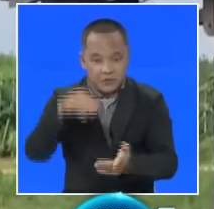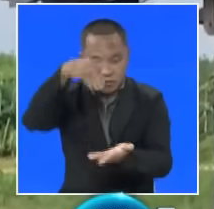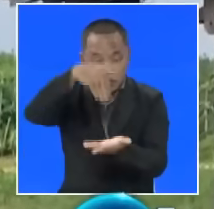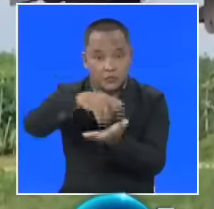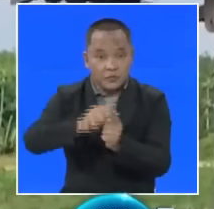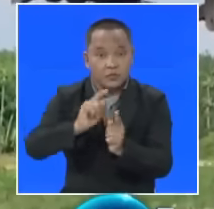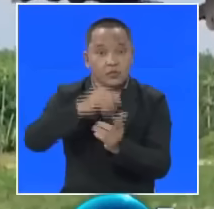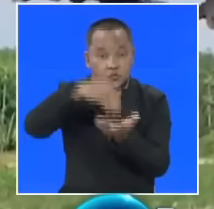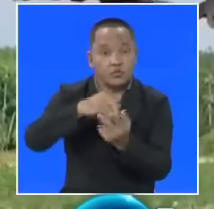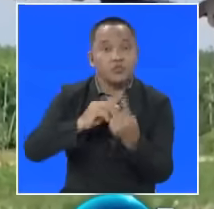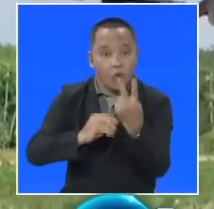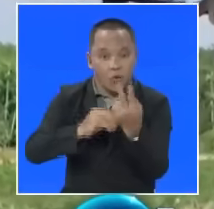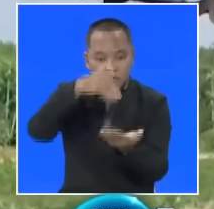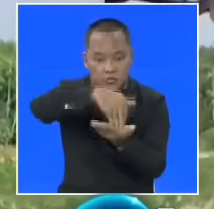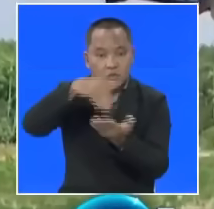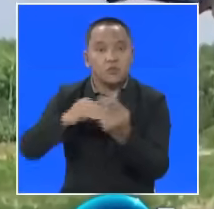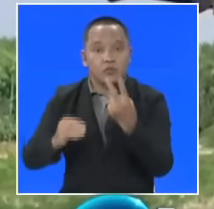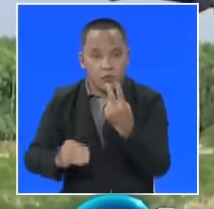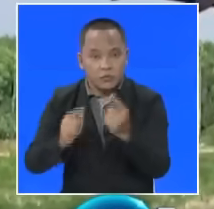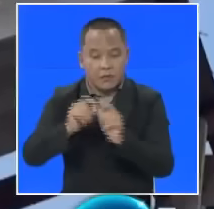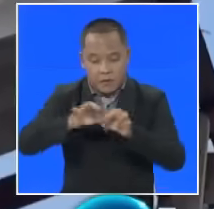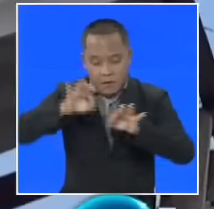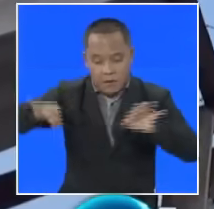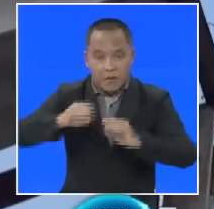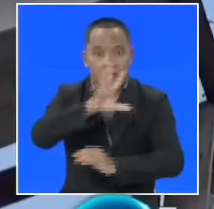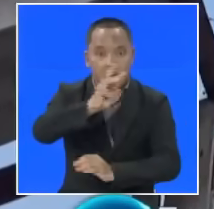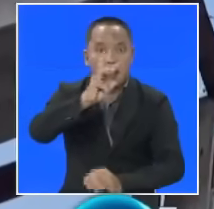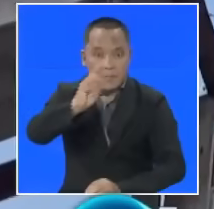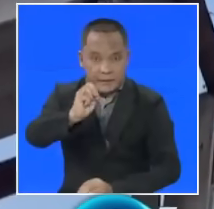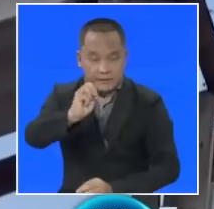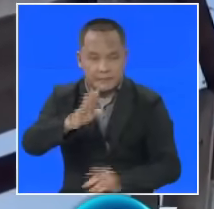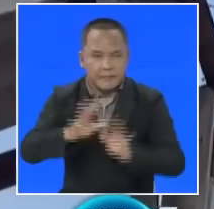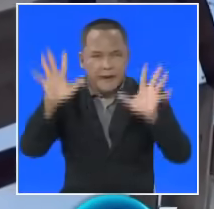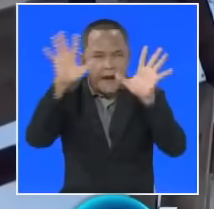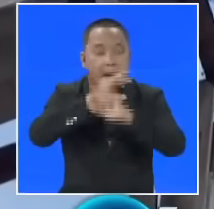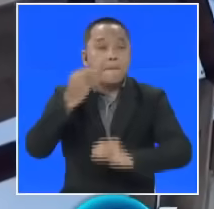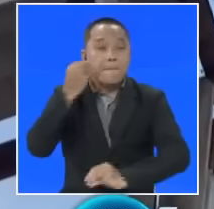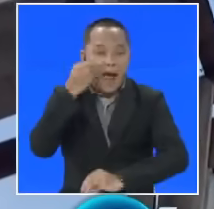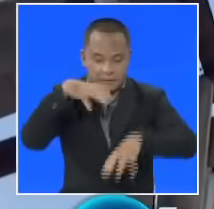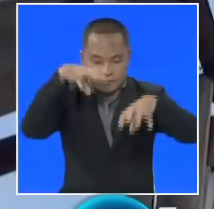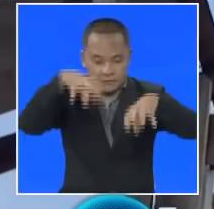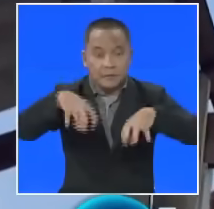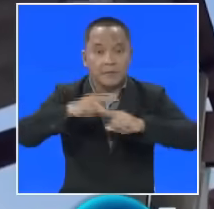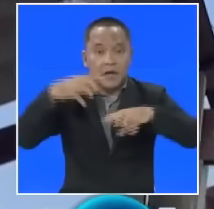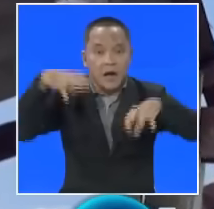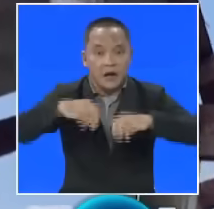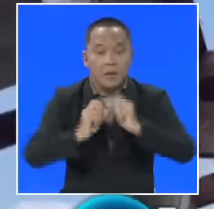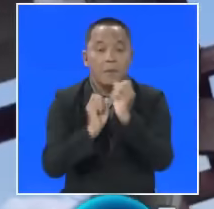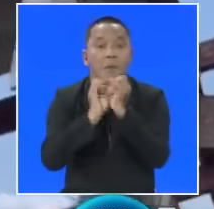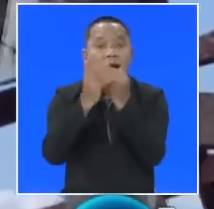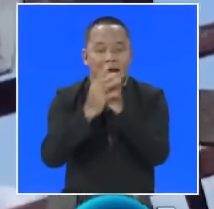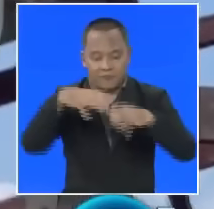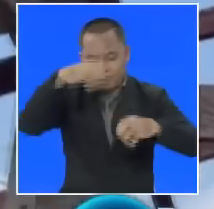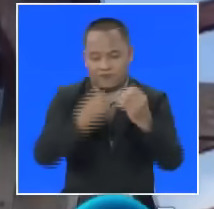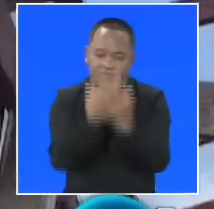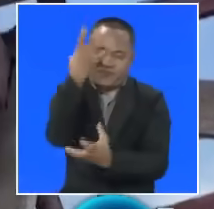มันมี2จุดที่เกิดเหตุนะคุณผู้ชมนะอยู่ห่างกันประมาณ500เมตรลักษณะของบ้านเนี่ยก็คือปลูกไว้ในสวนผลไม้เ